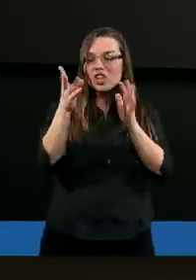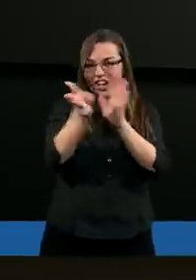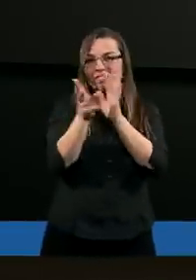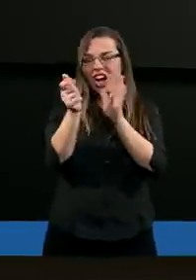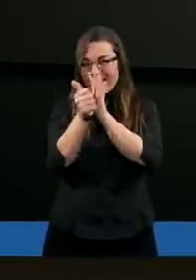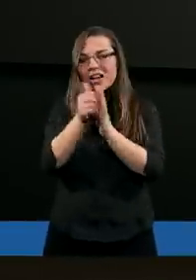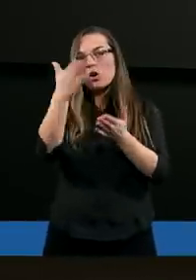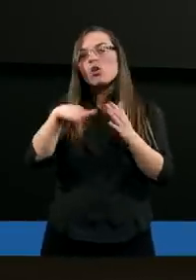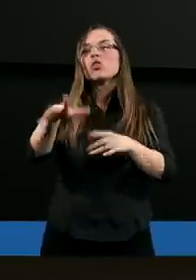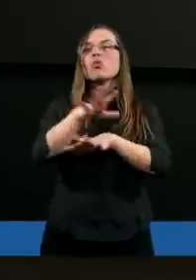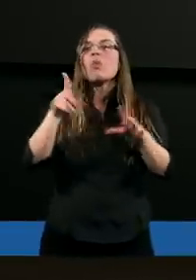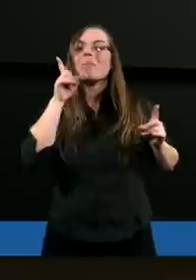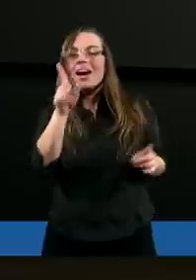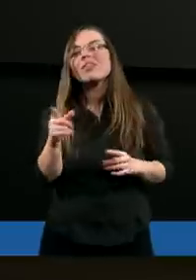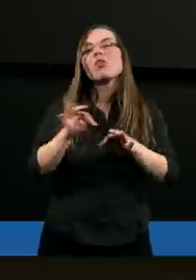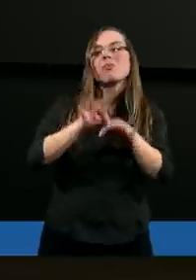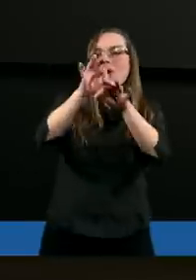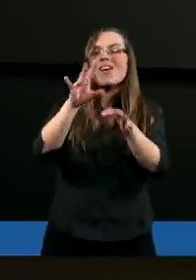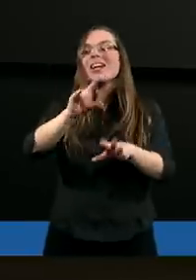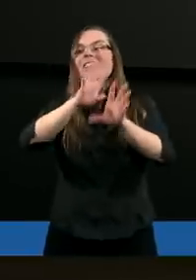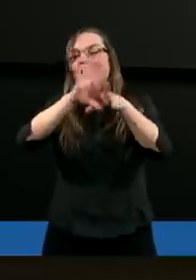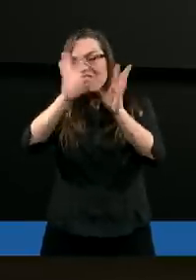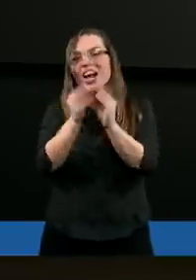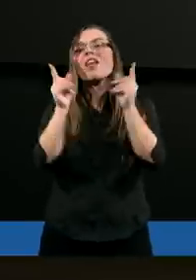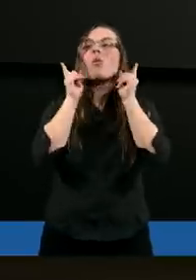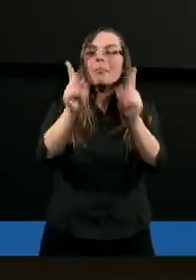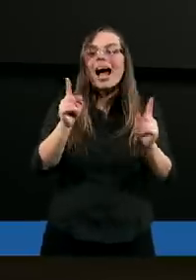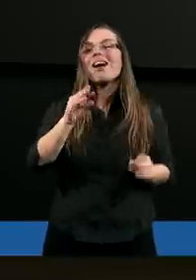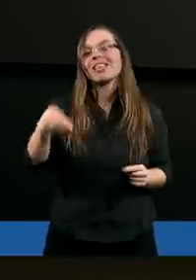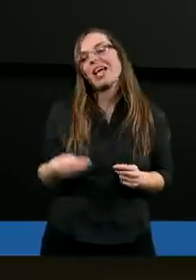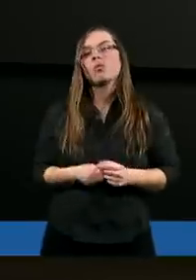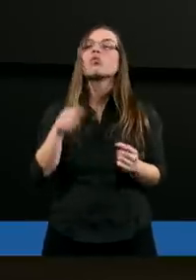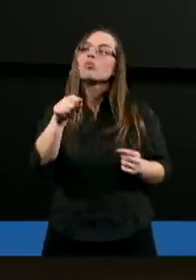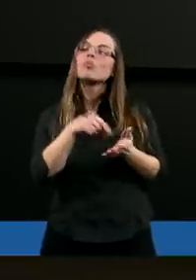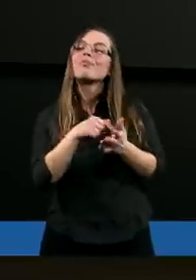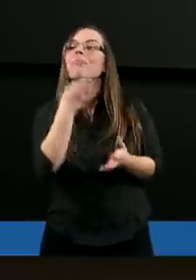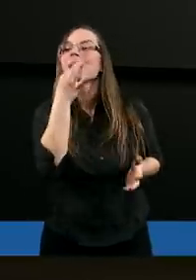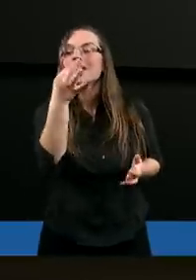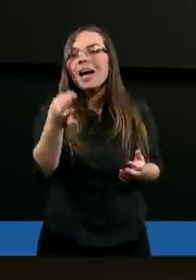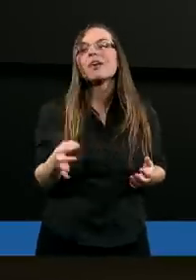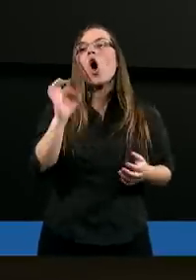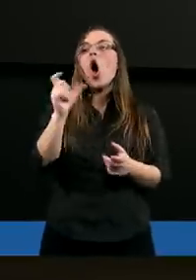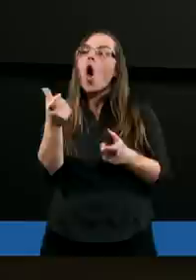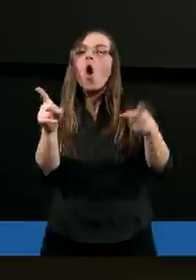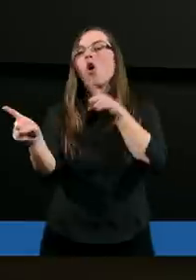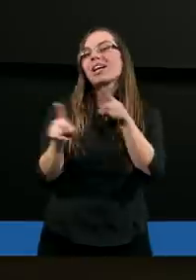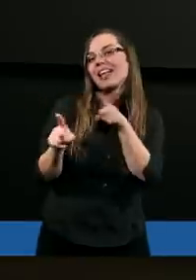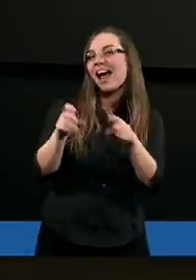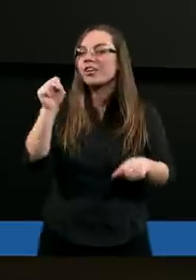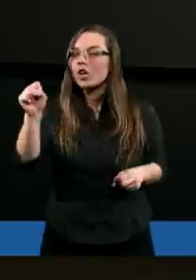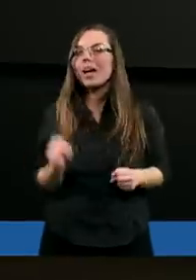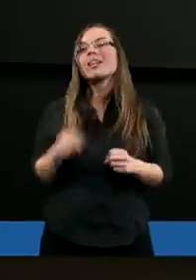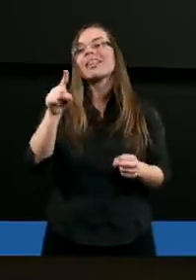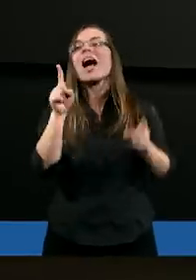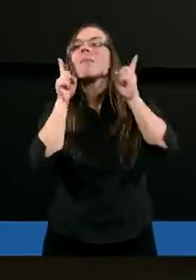lecz gdy przyjdzie On, Duch Prawdy, wprowadzi was we wszelką prawdę. Jest pytanie, co oznacza